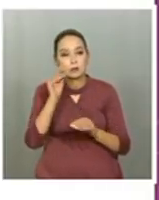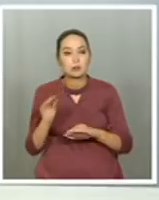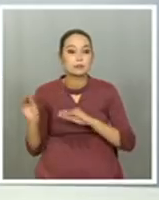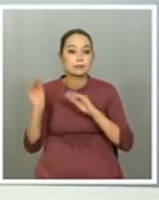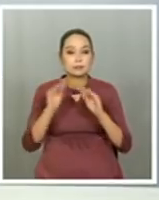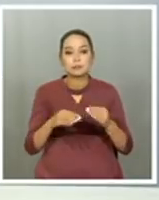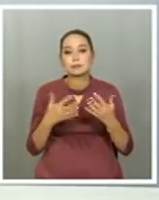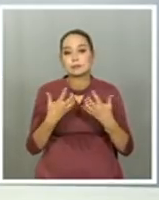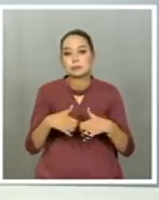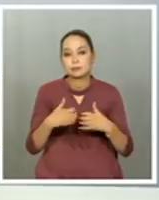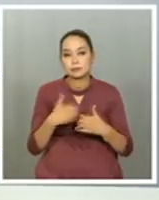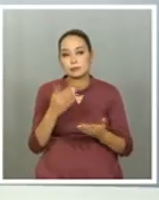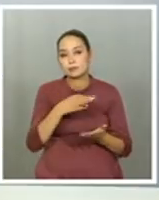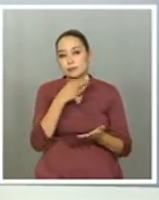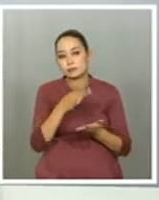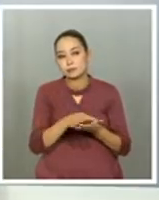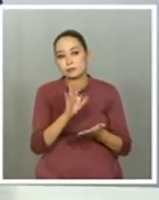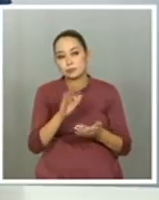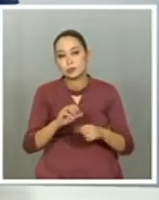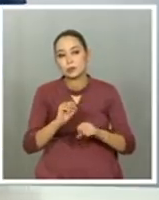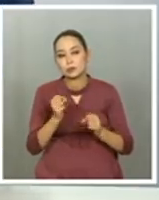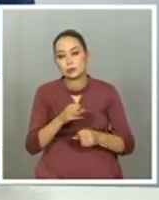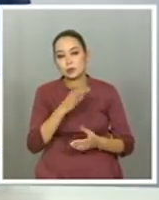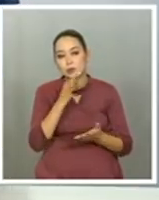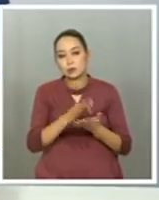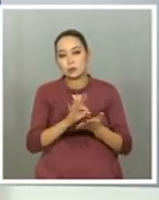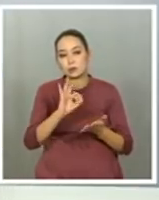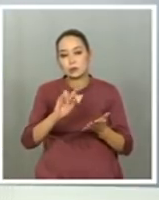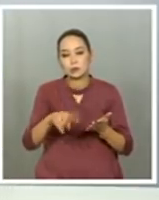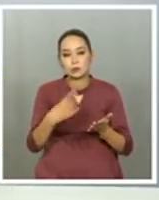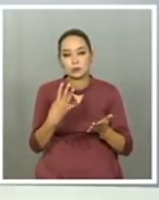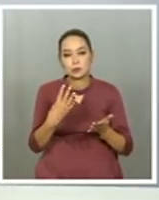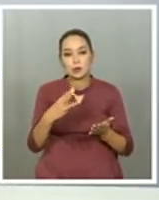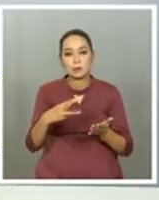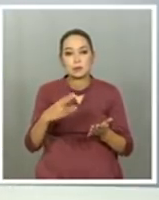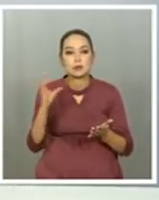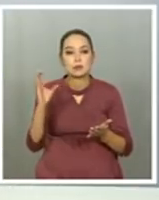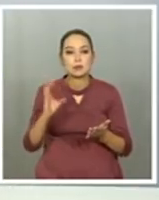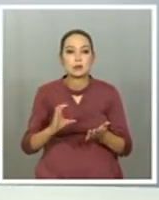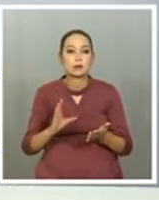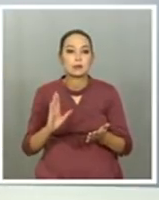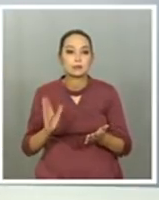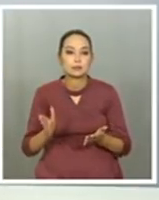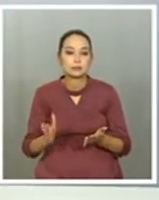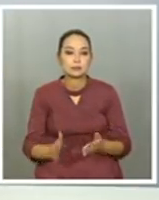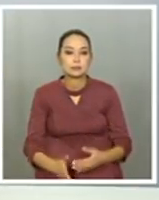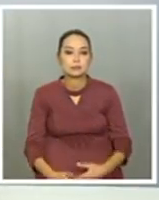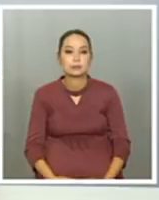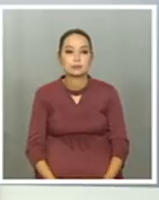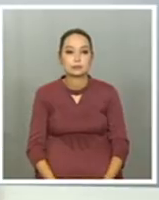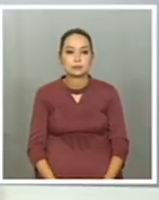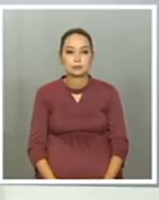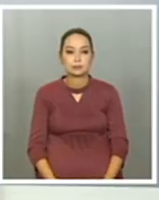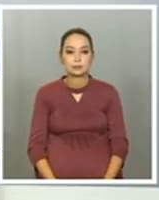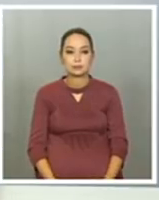есептейміз. Бұл жағдайда бізде жылдамдық мәні 0,4 метр бөлінген секундқа тең болды.